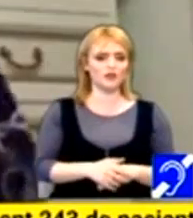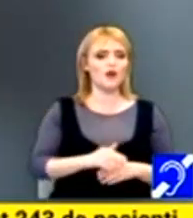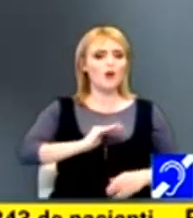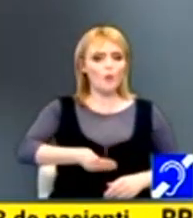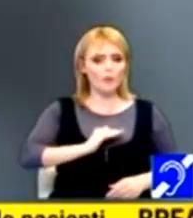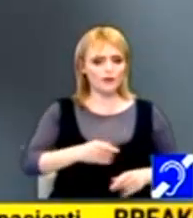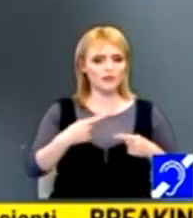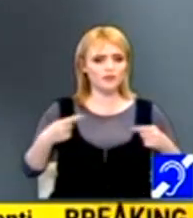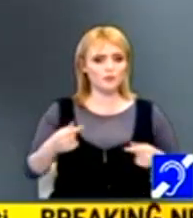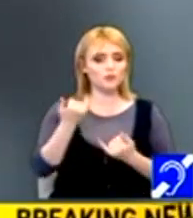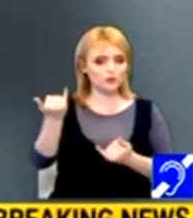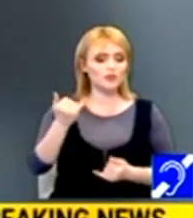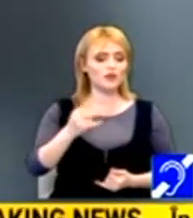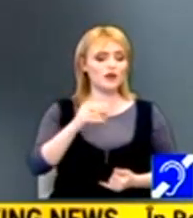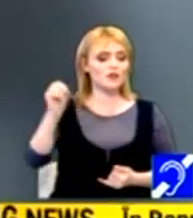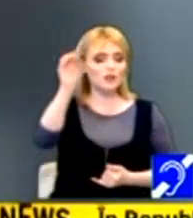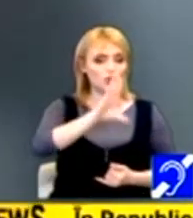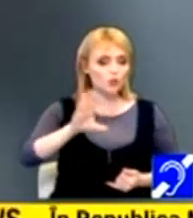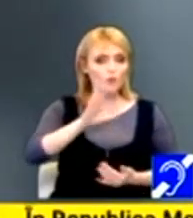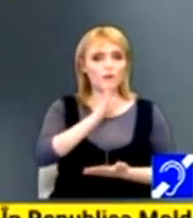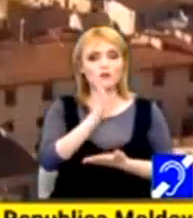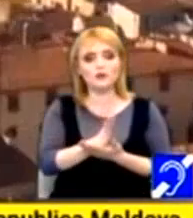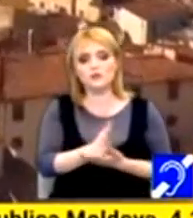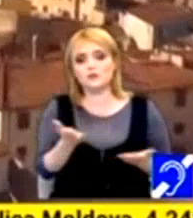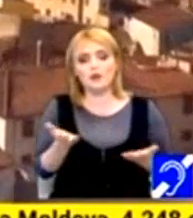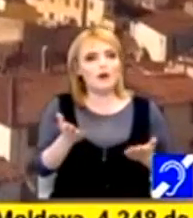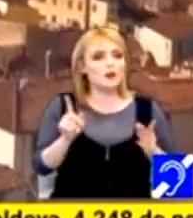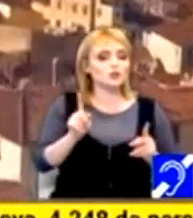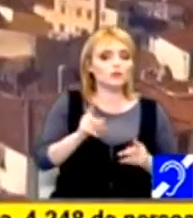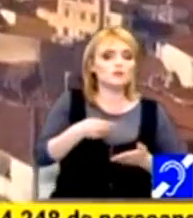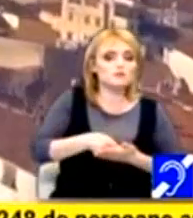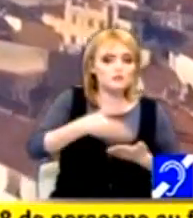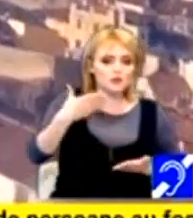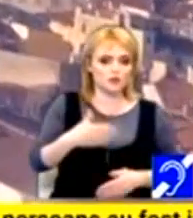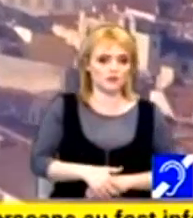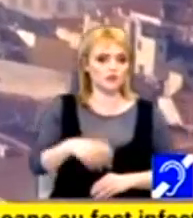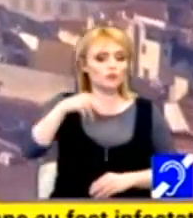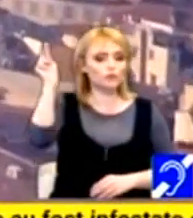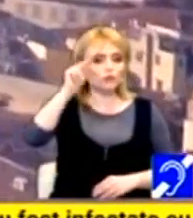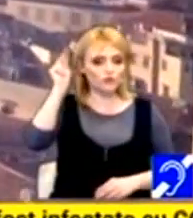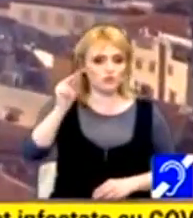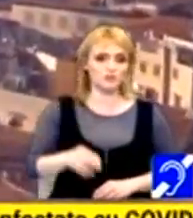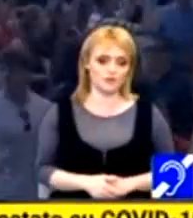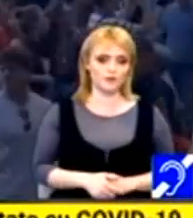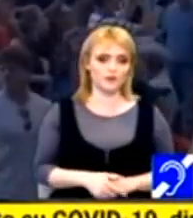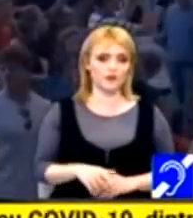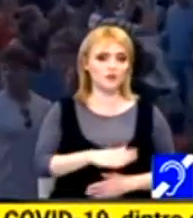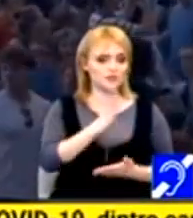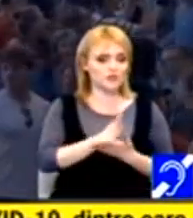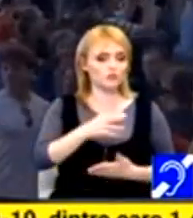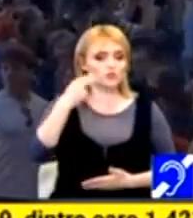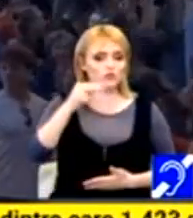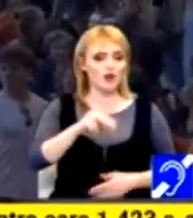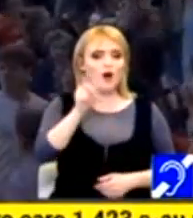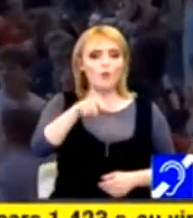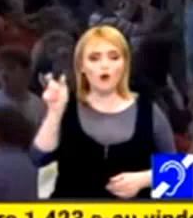companii. Pentru Daniela, Uniunea Europeană reprezintă un set de valori după care se ghidează statele pentru a deveni mai bune, iar